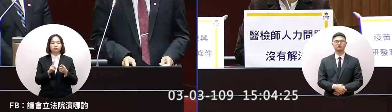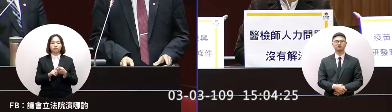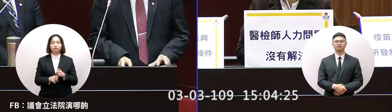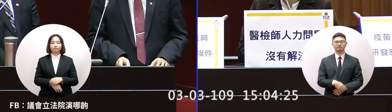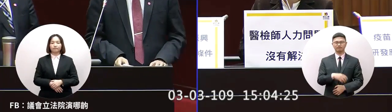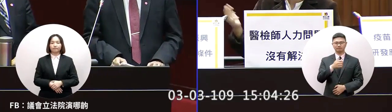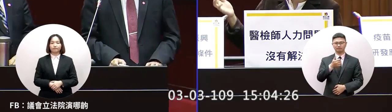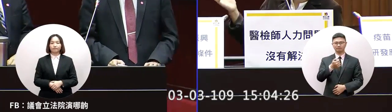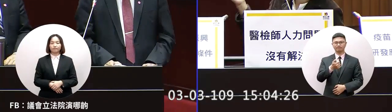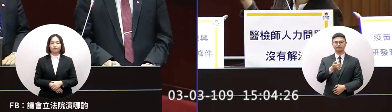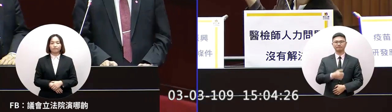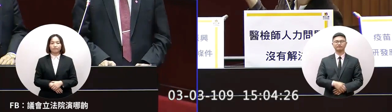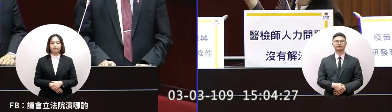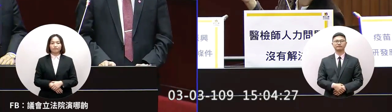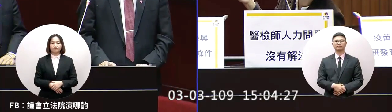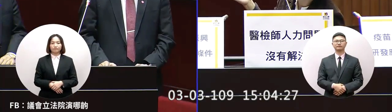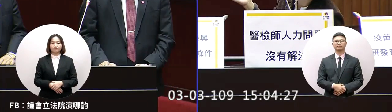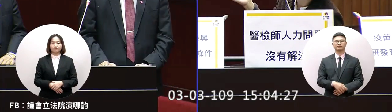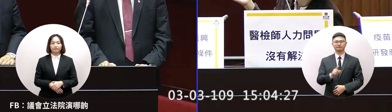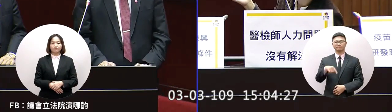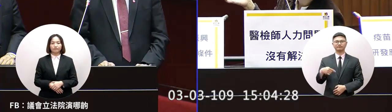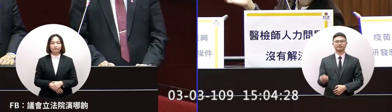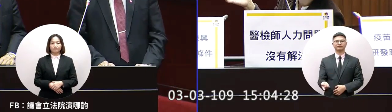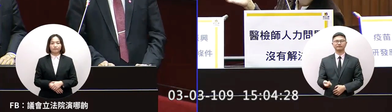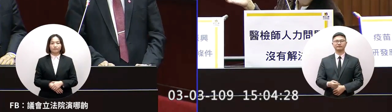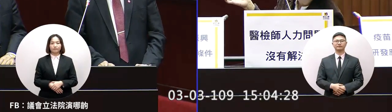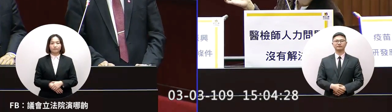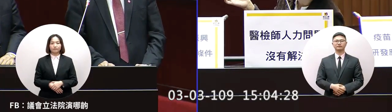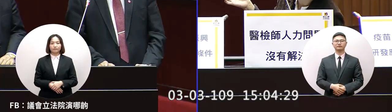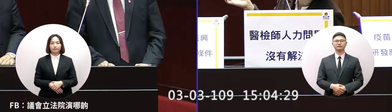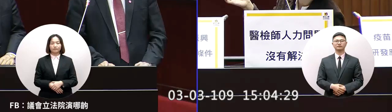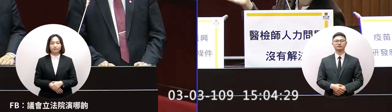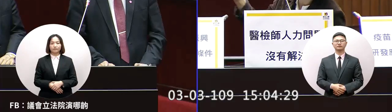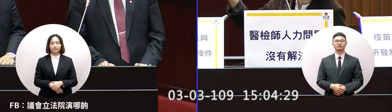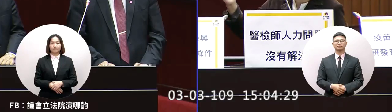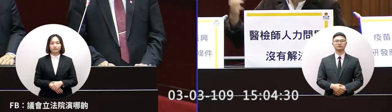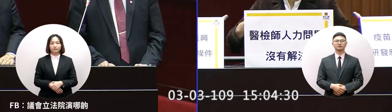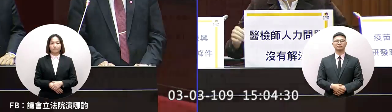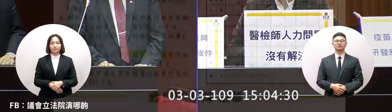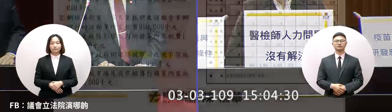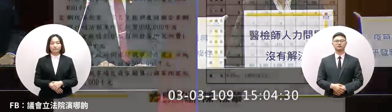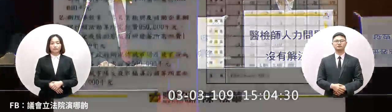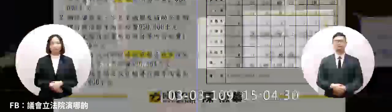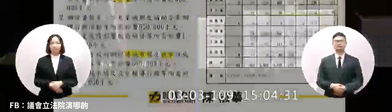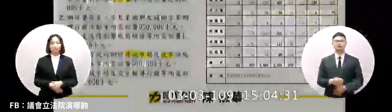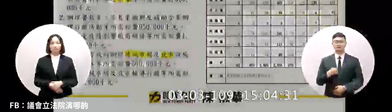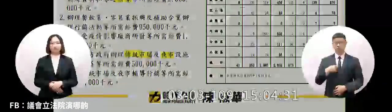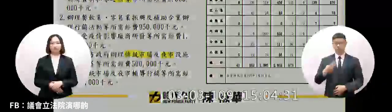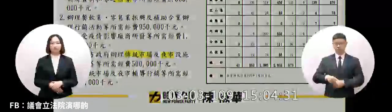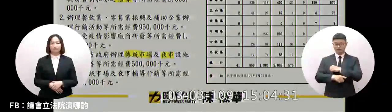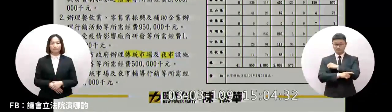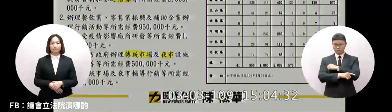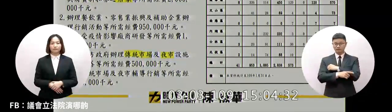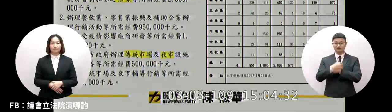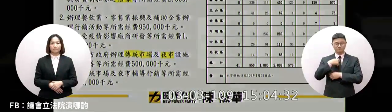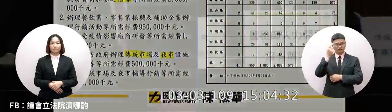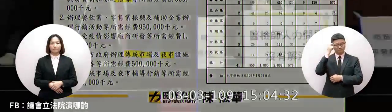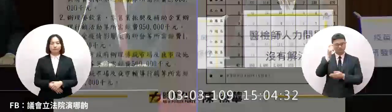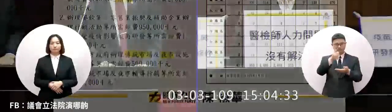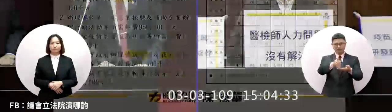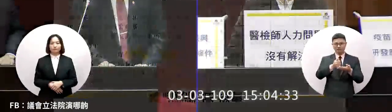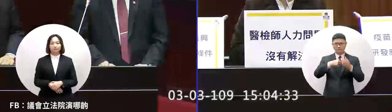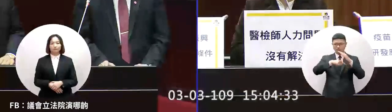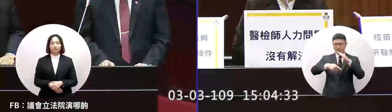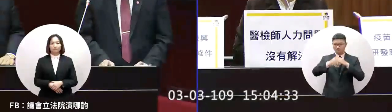是，谢谢。好，在下面。好，那就是这样。那最后有一点时间，我们要请院